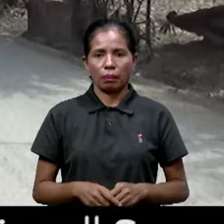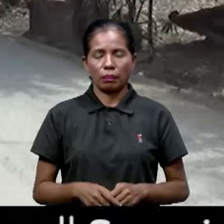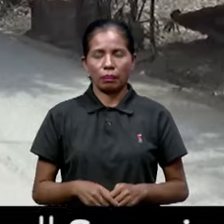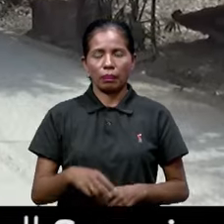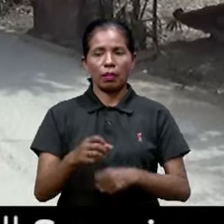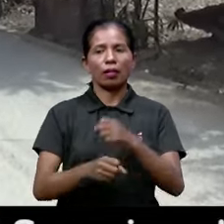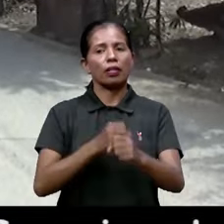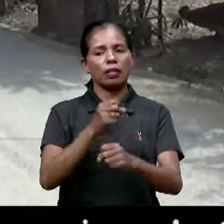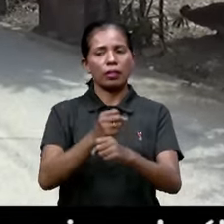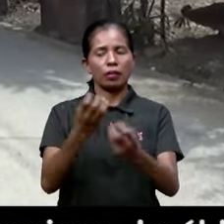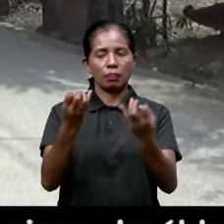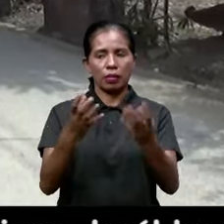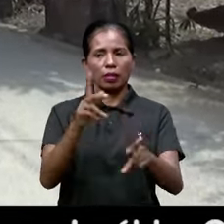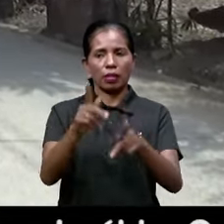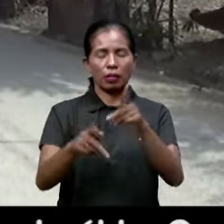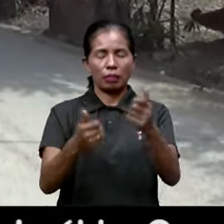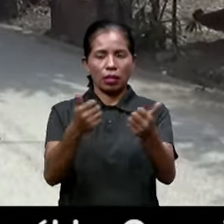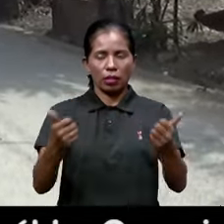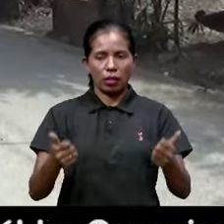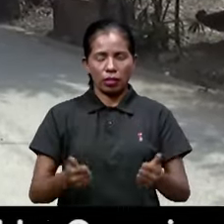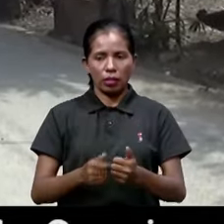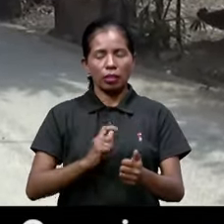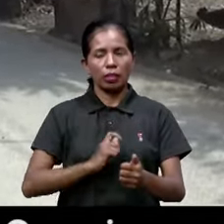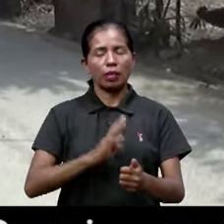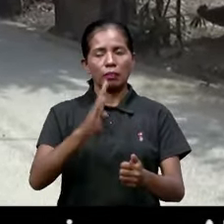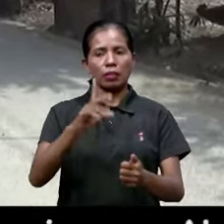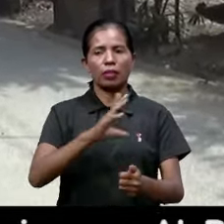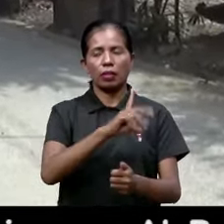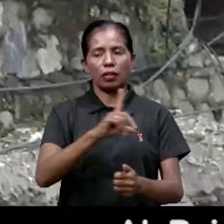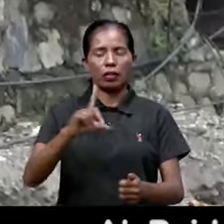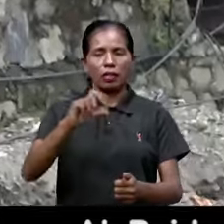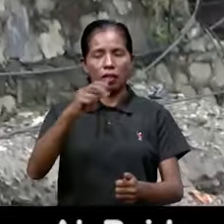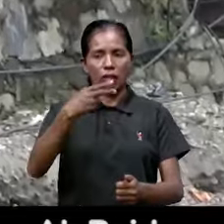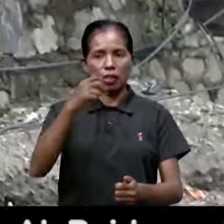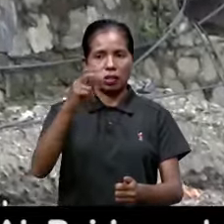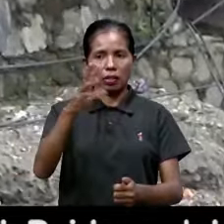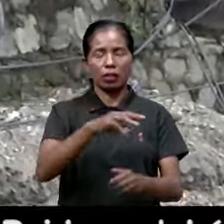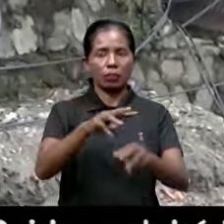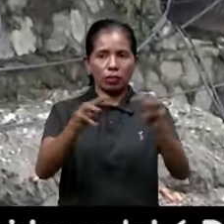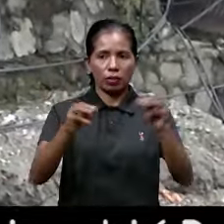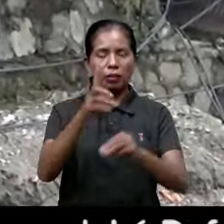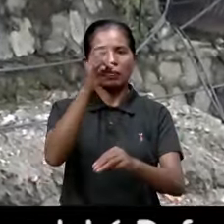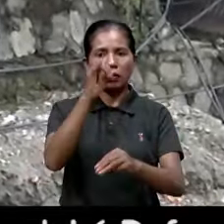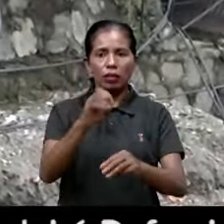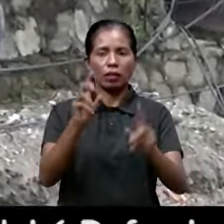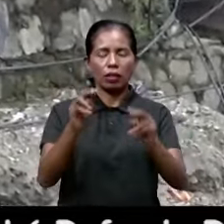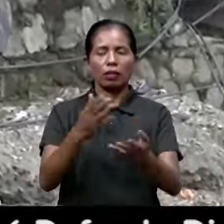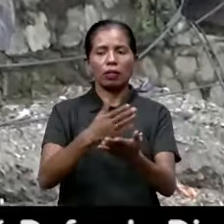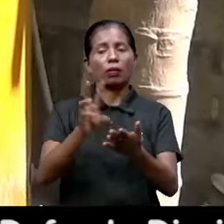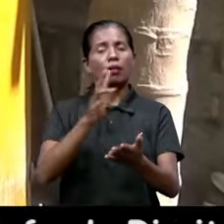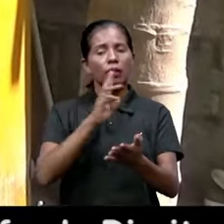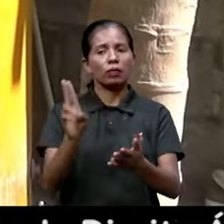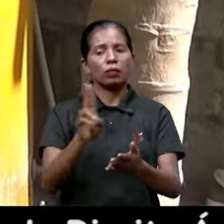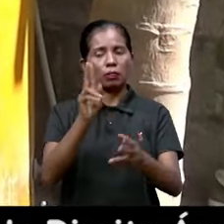Tinam barakona komunidade iha aldea meting no Tubarai, suku lahan oriental pos administrativo na infeto municipio dili, tenki sosa be, ho di uja ba